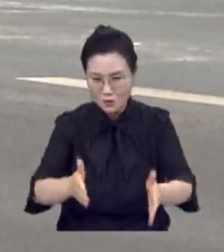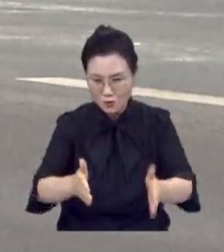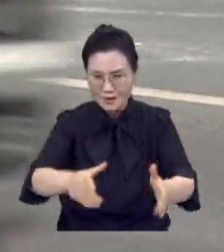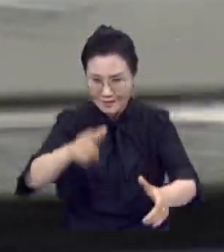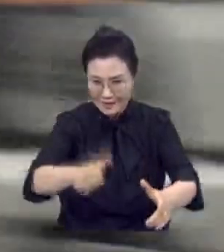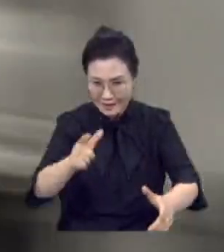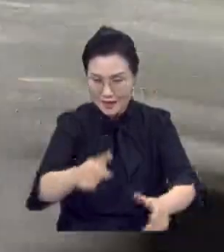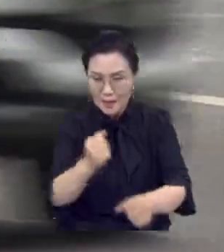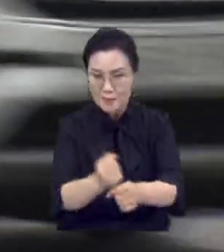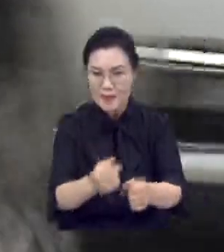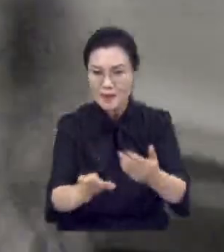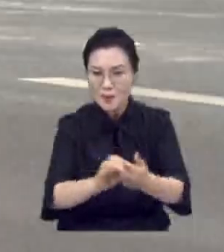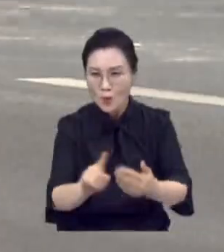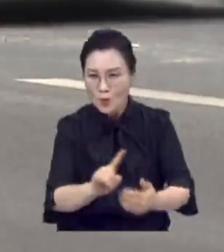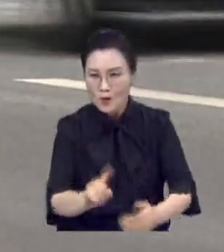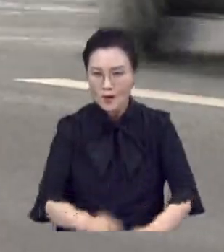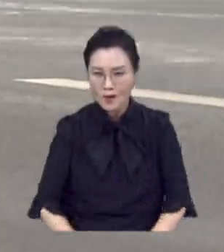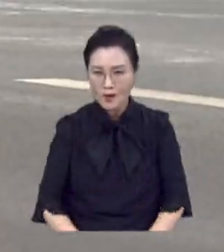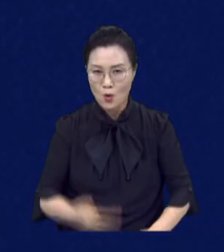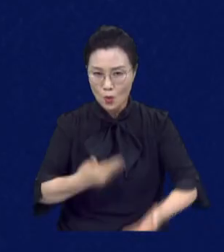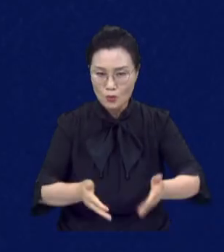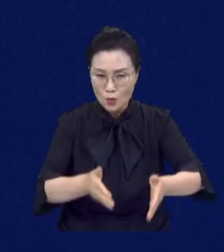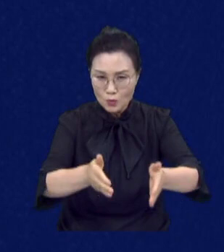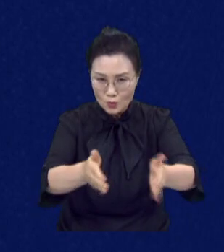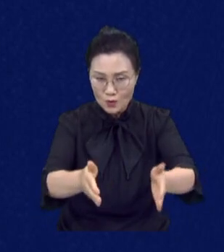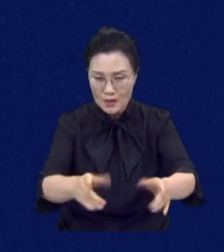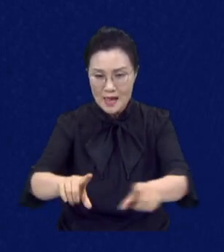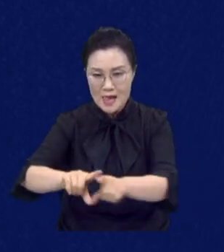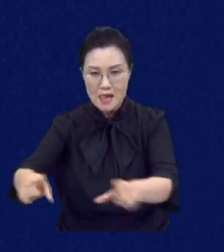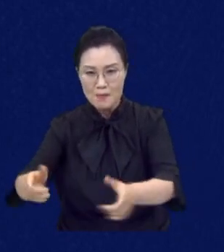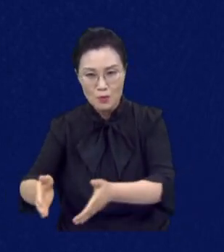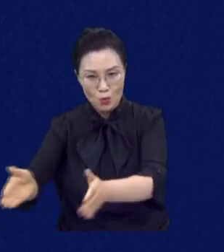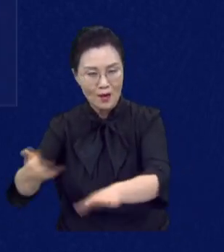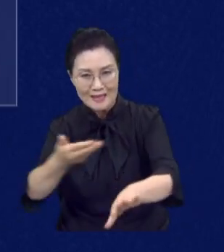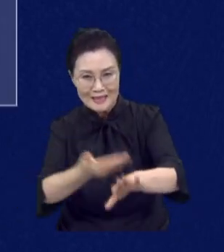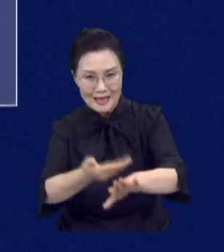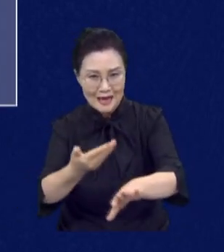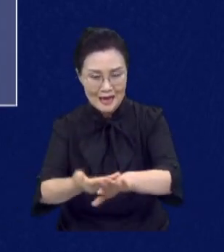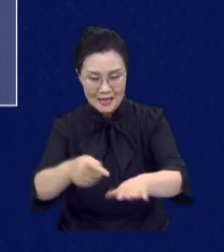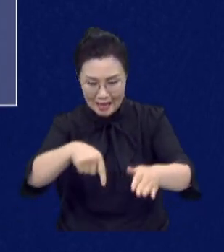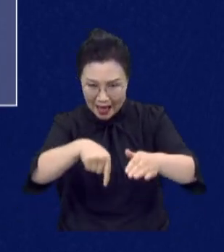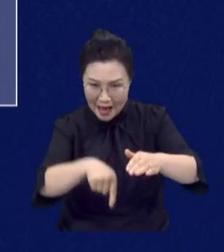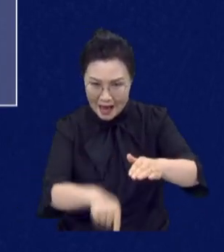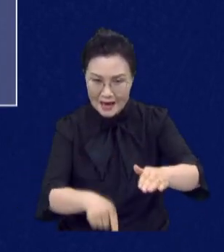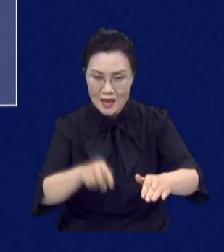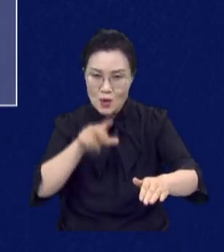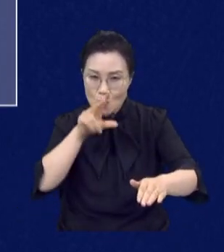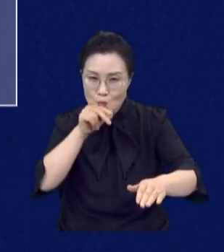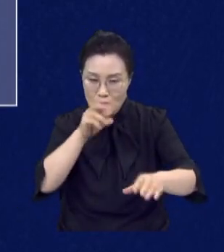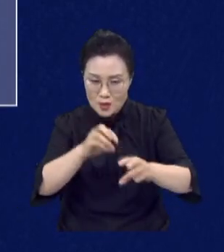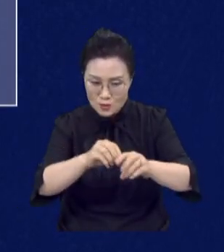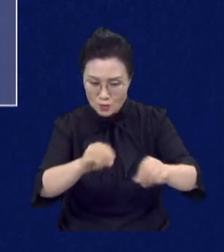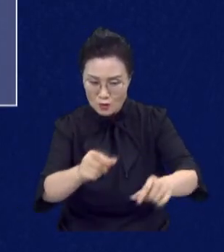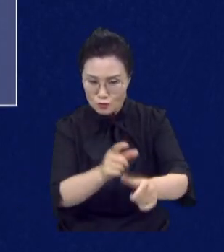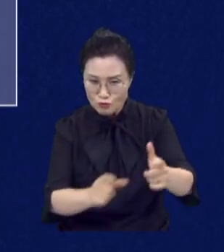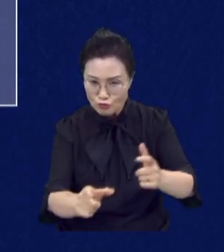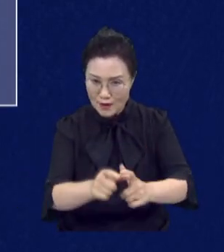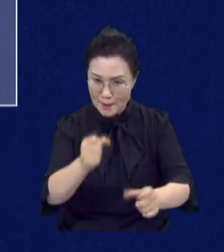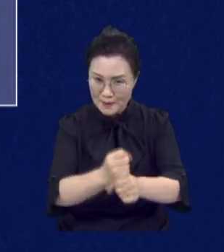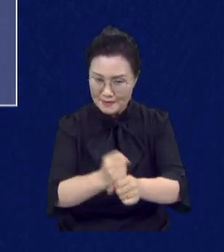어떨까? 고속도로의 연약 지반은 일반 도로와 달리 아스팔트 아래에 시멘트 콘크리트를 추가해